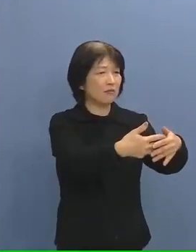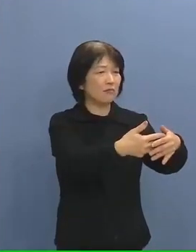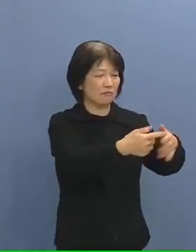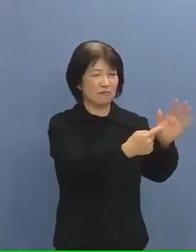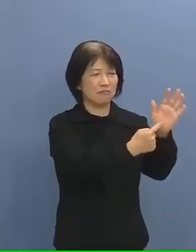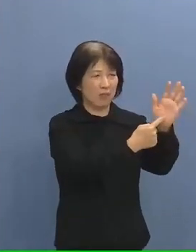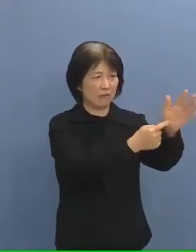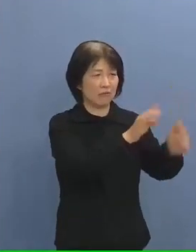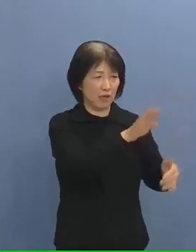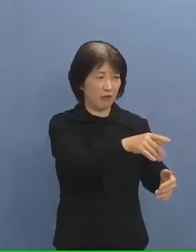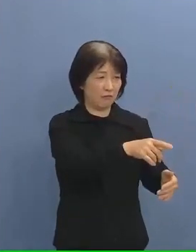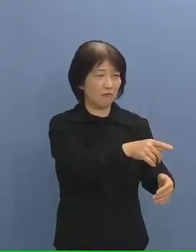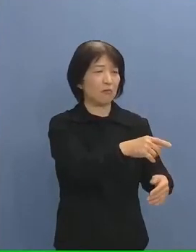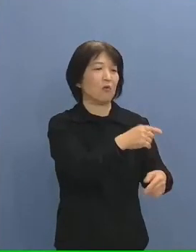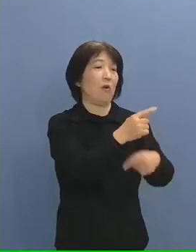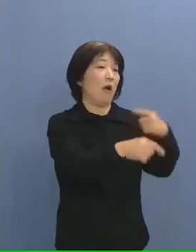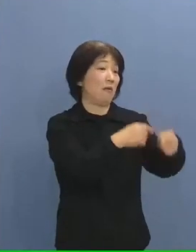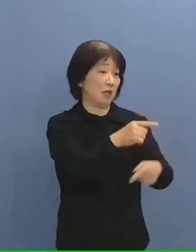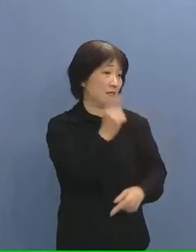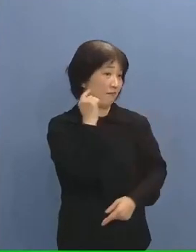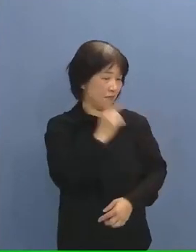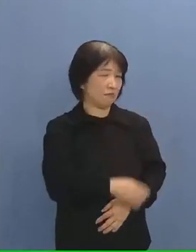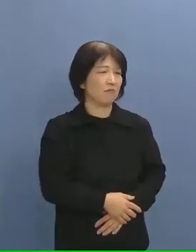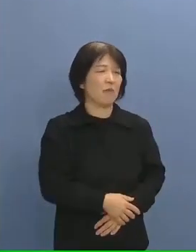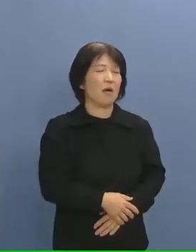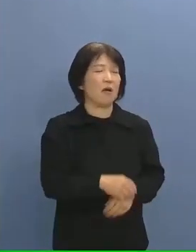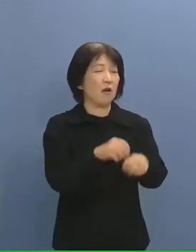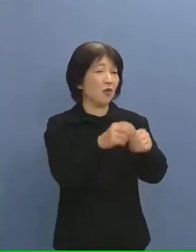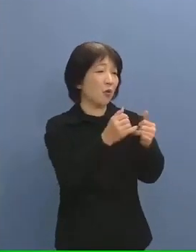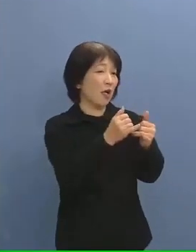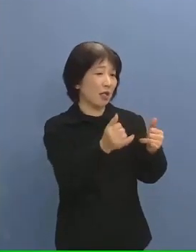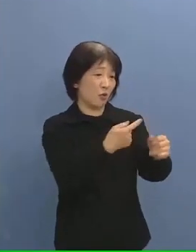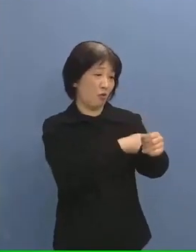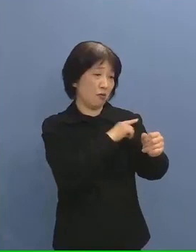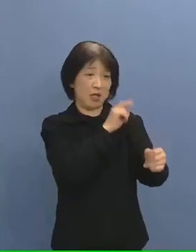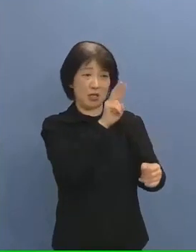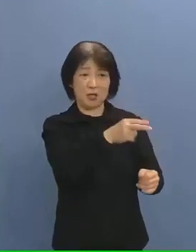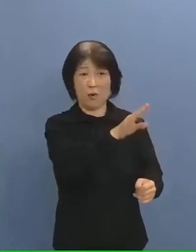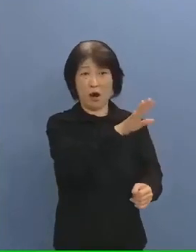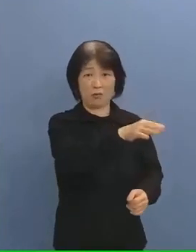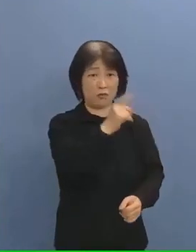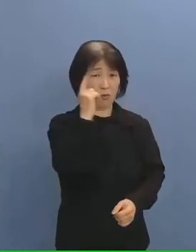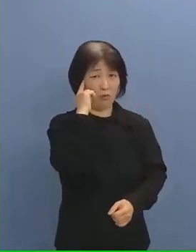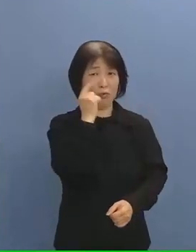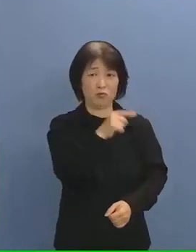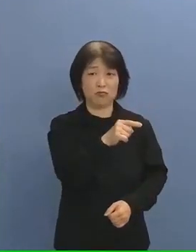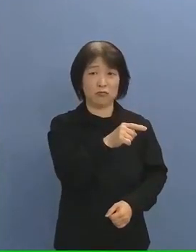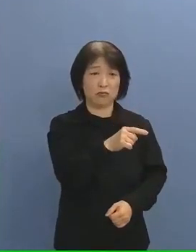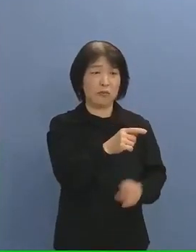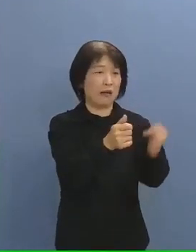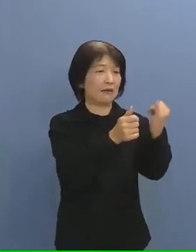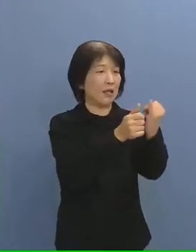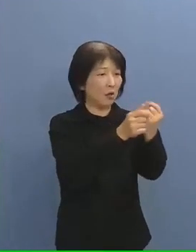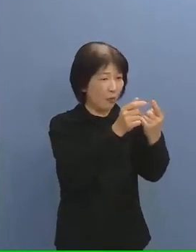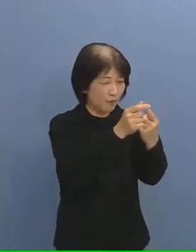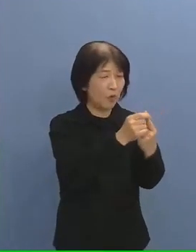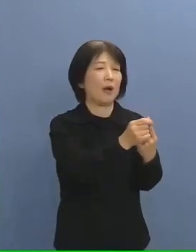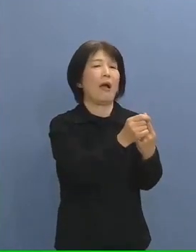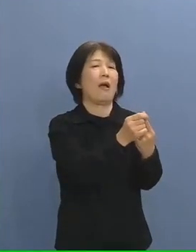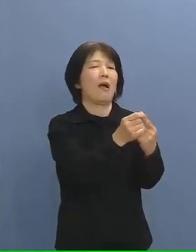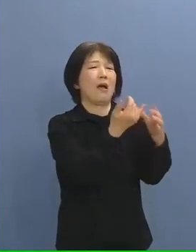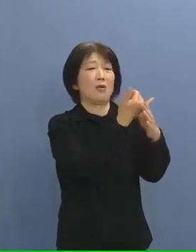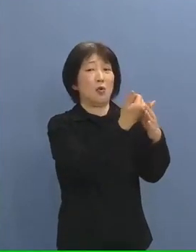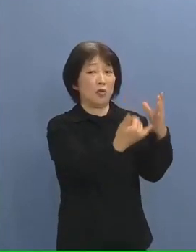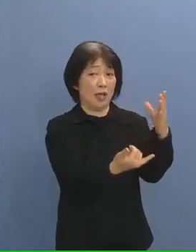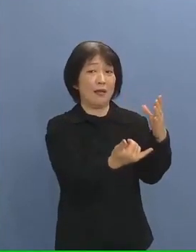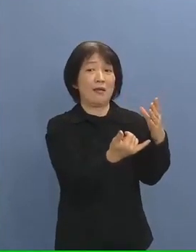はり当事者の権利というものがありますから、そこが結婚であったりとか、そうい